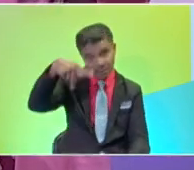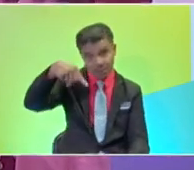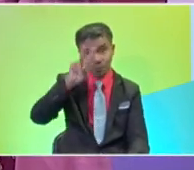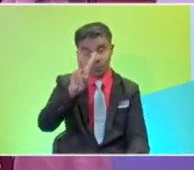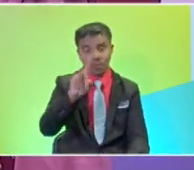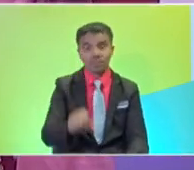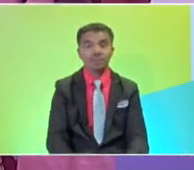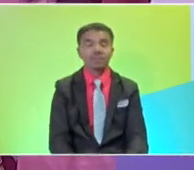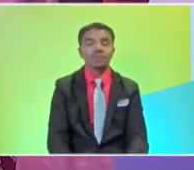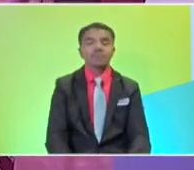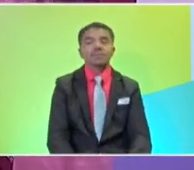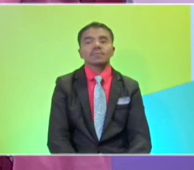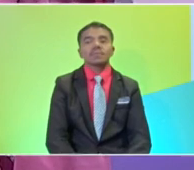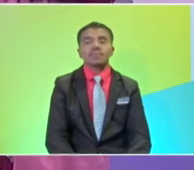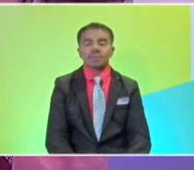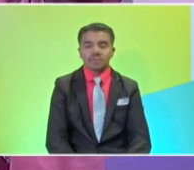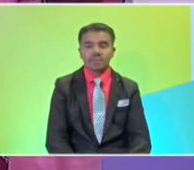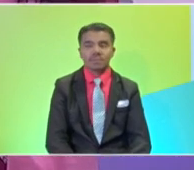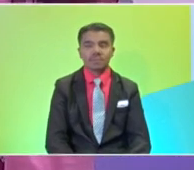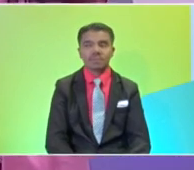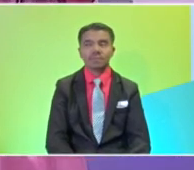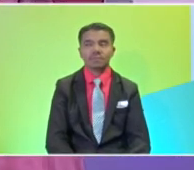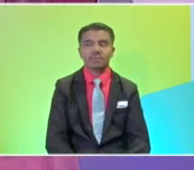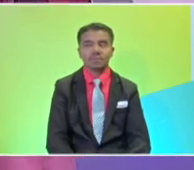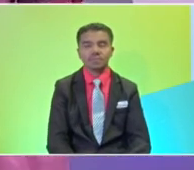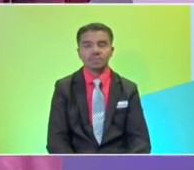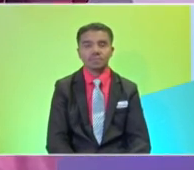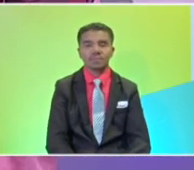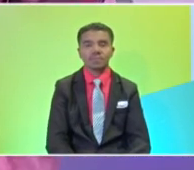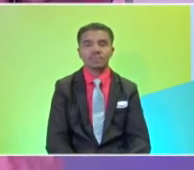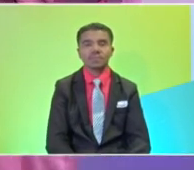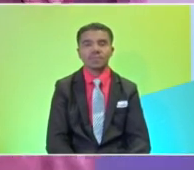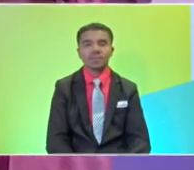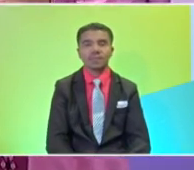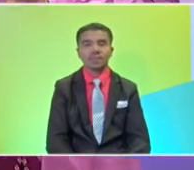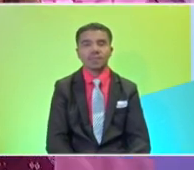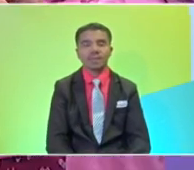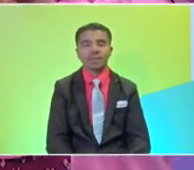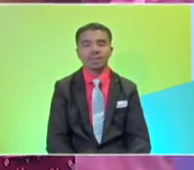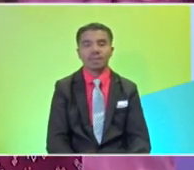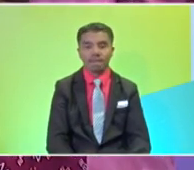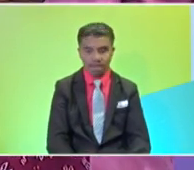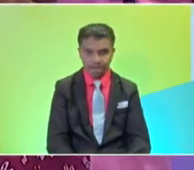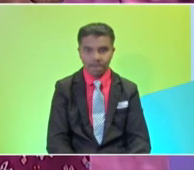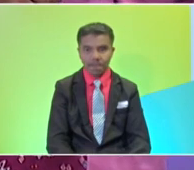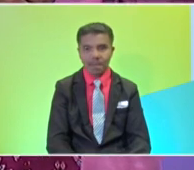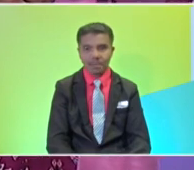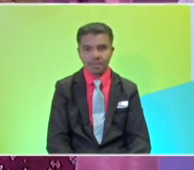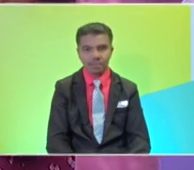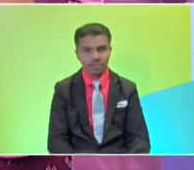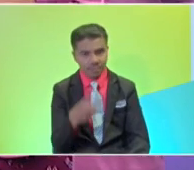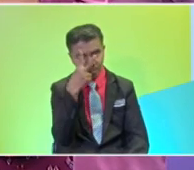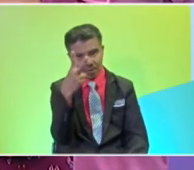Apakah dia standard prestasi yang perlu diketahui oleh guru-guru bahasa Arab lu sana ya dan merujuk kepada dalam di